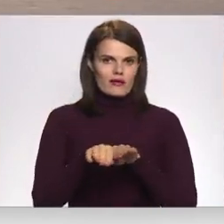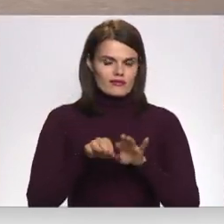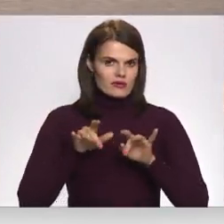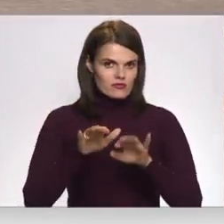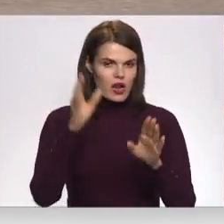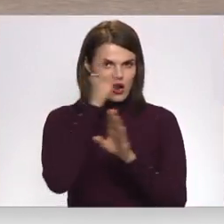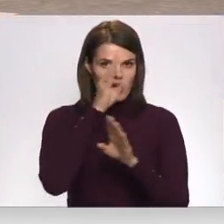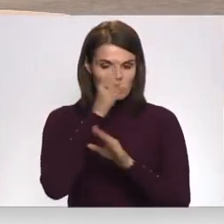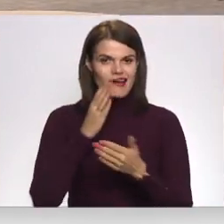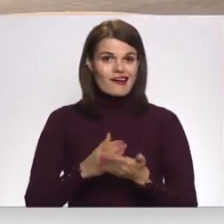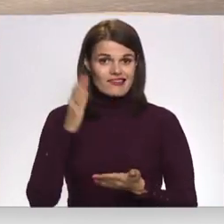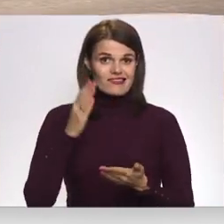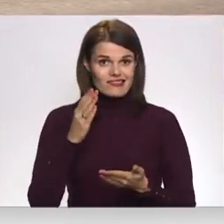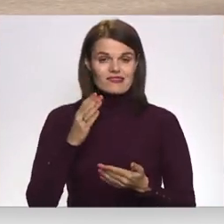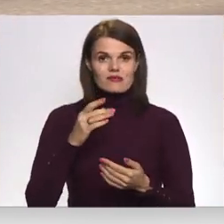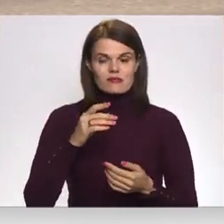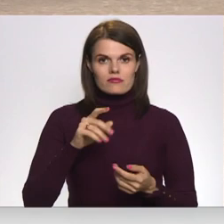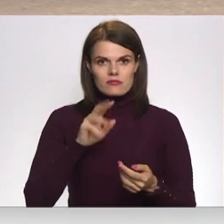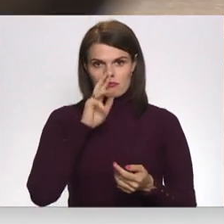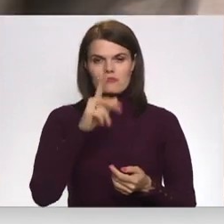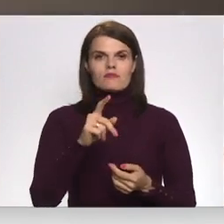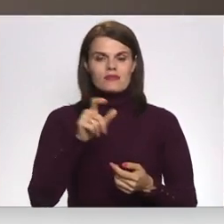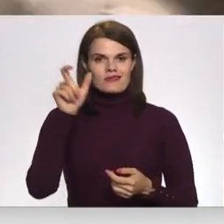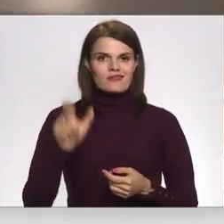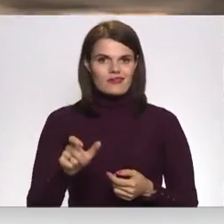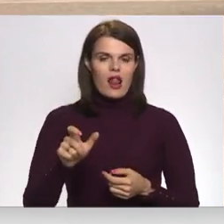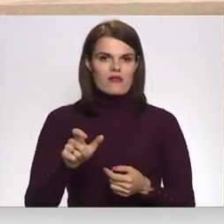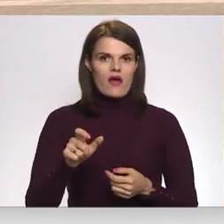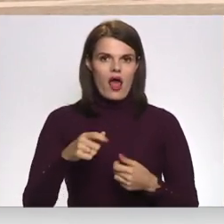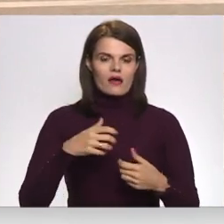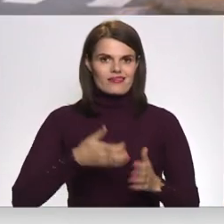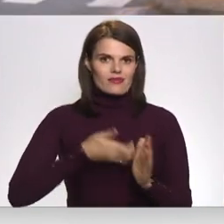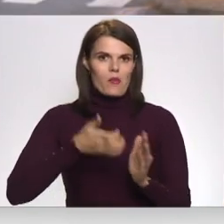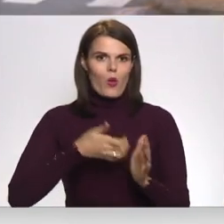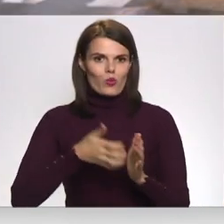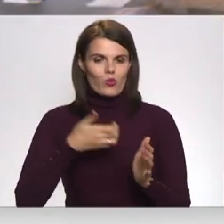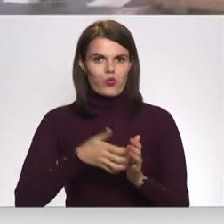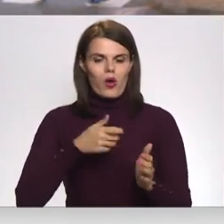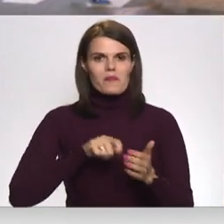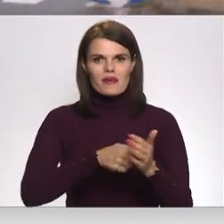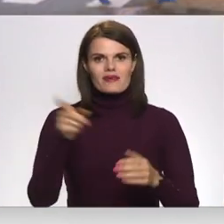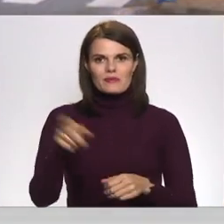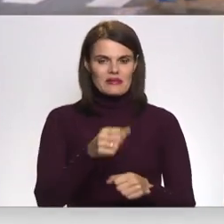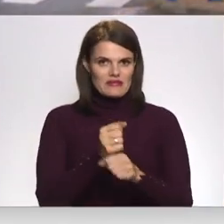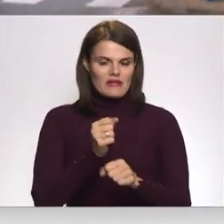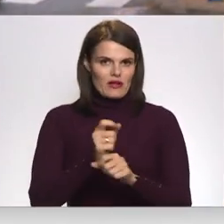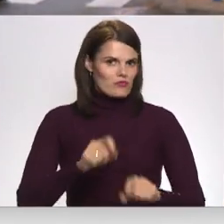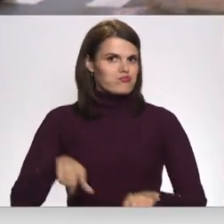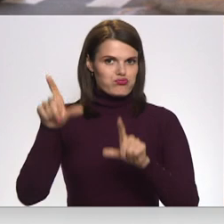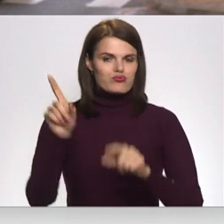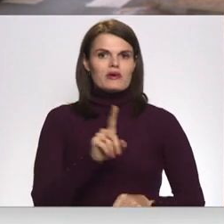nelaimēs, jo riski kļūt par cilvēktirdzniecības upuri, diemžēl pieaugot. Bet kādi ir signāli, kad